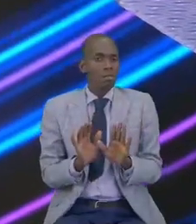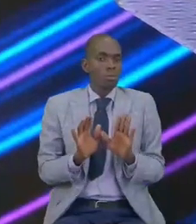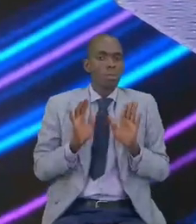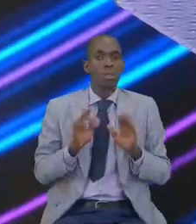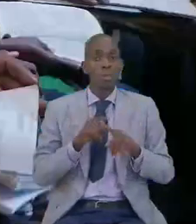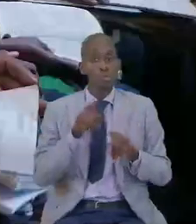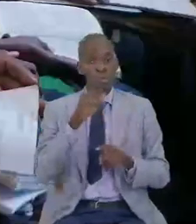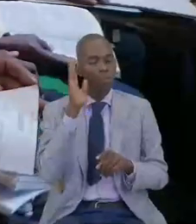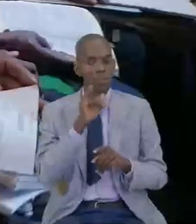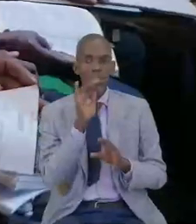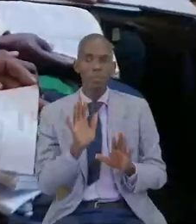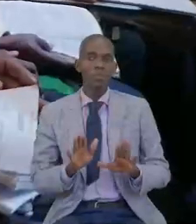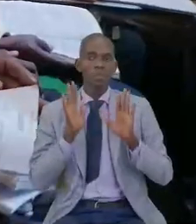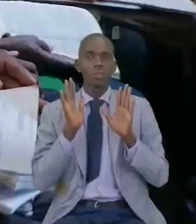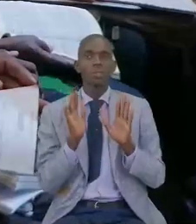craindre.